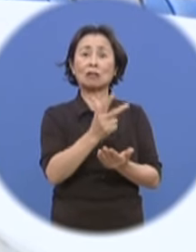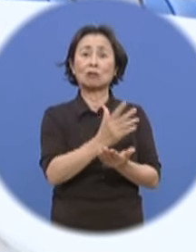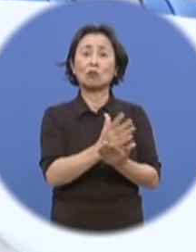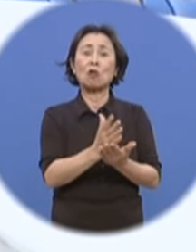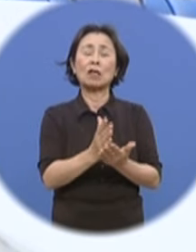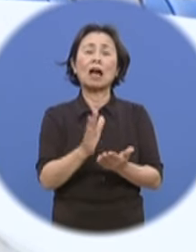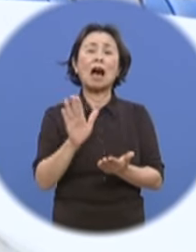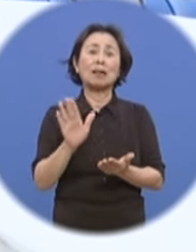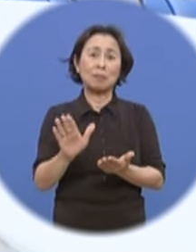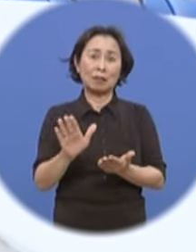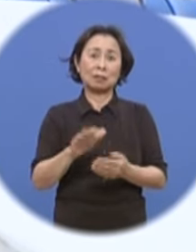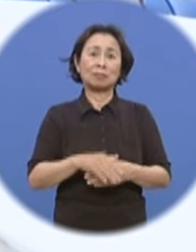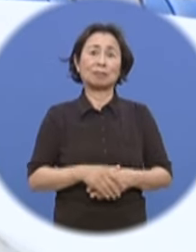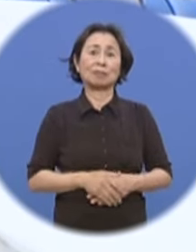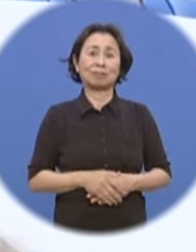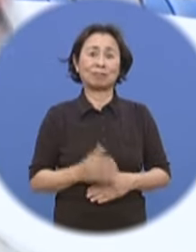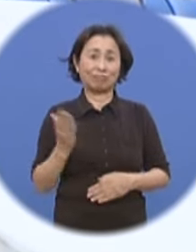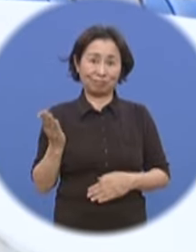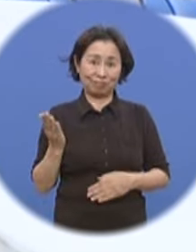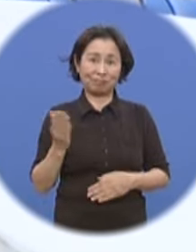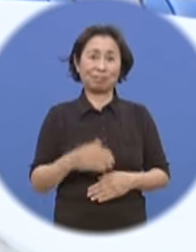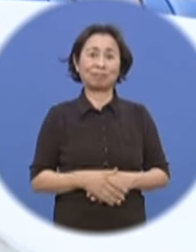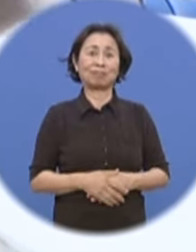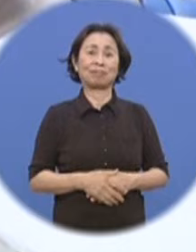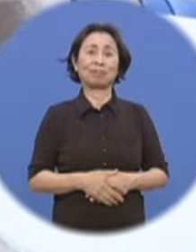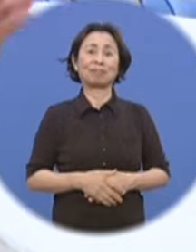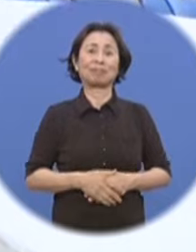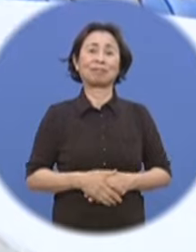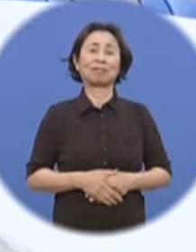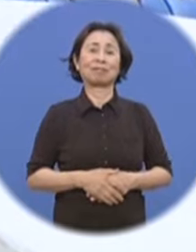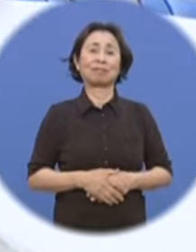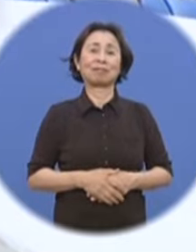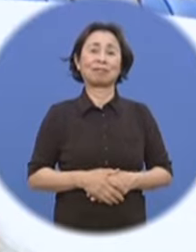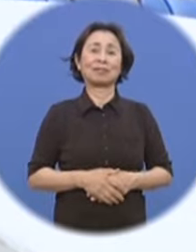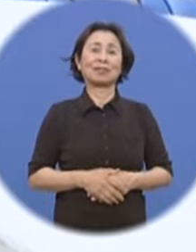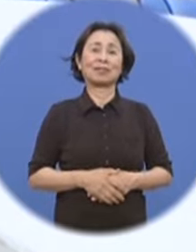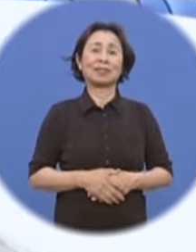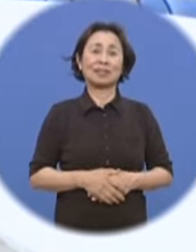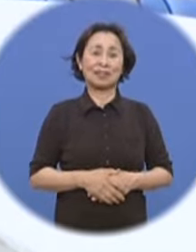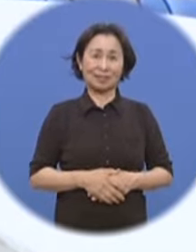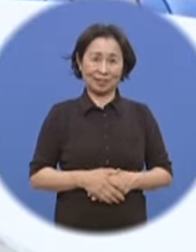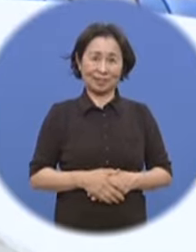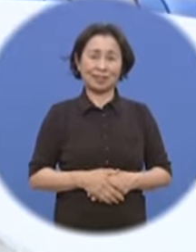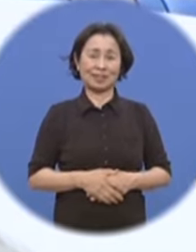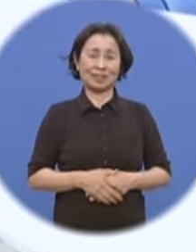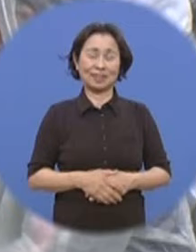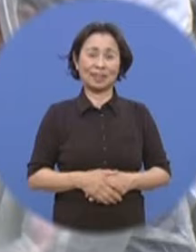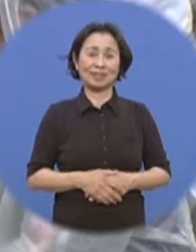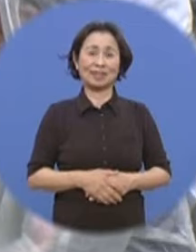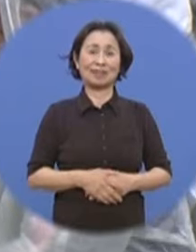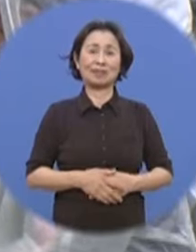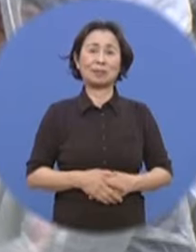れます皆さん一生懸命頑張って